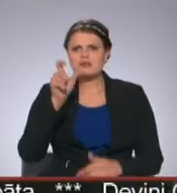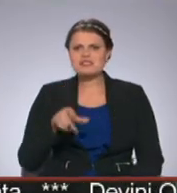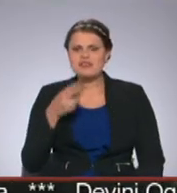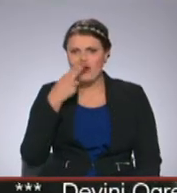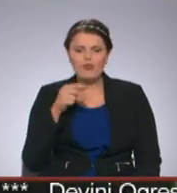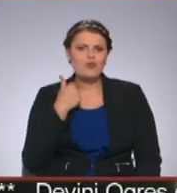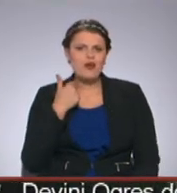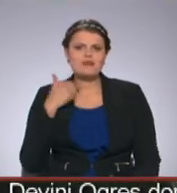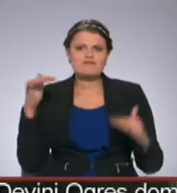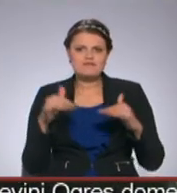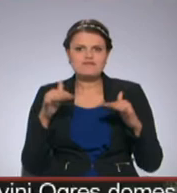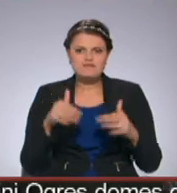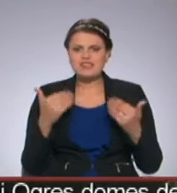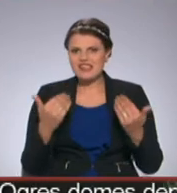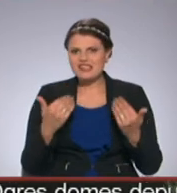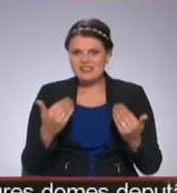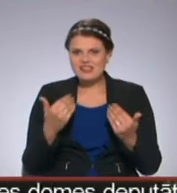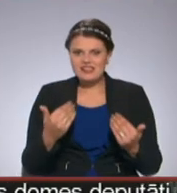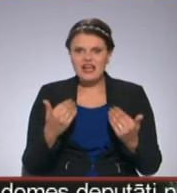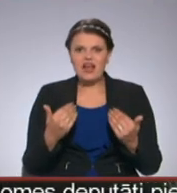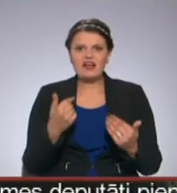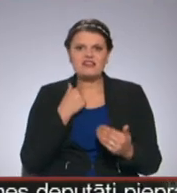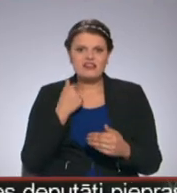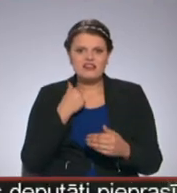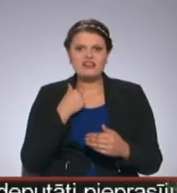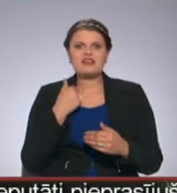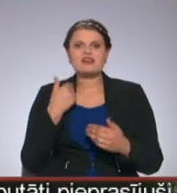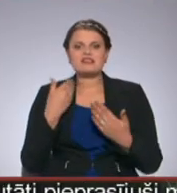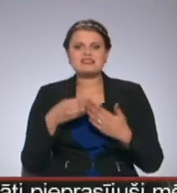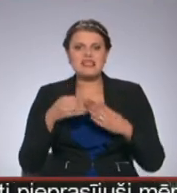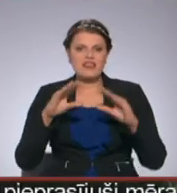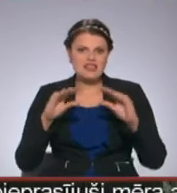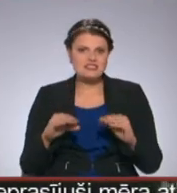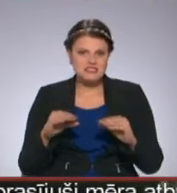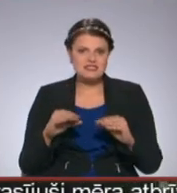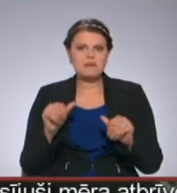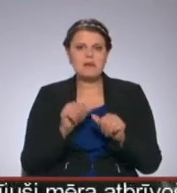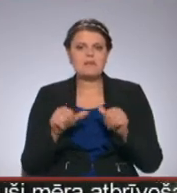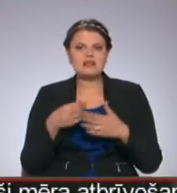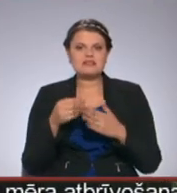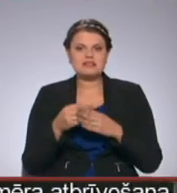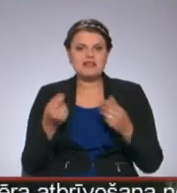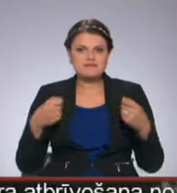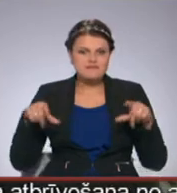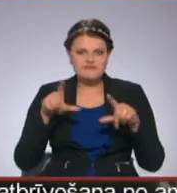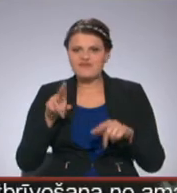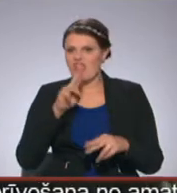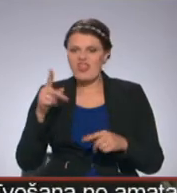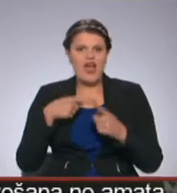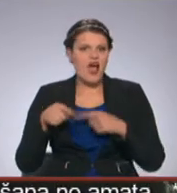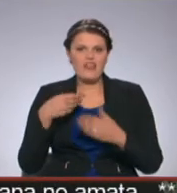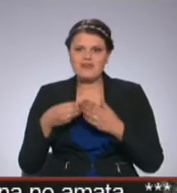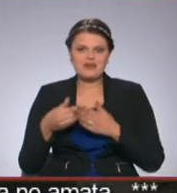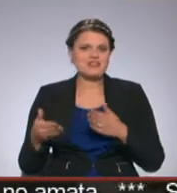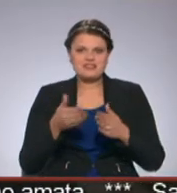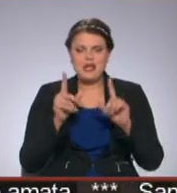Rīgas. Tagad Rīgā cenas ir zemākas, benzīna cenas augstākas un neatmaksās sākuši to galu